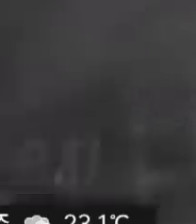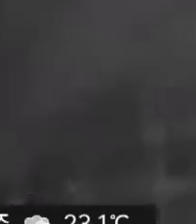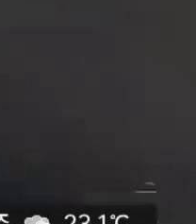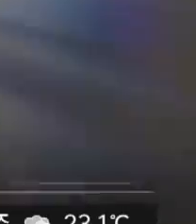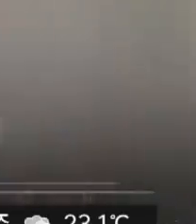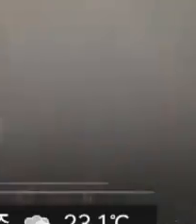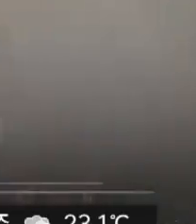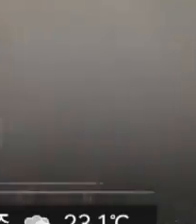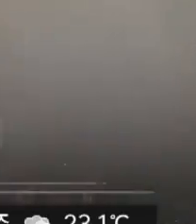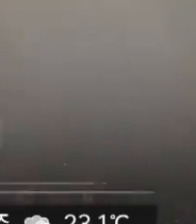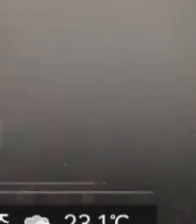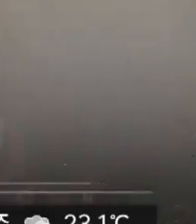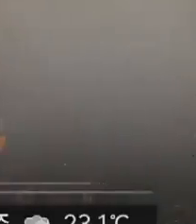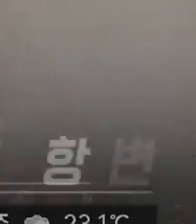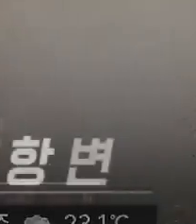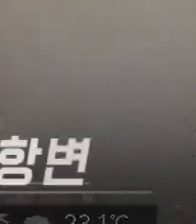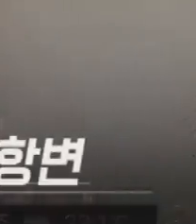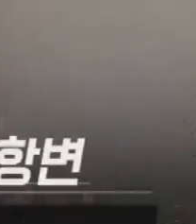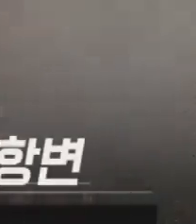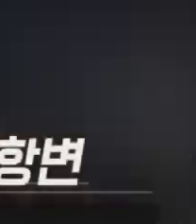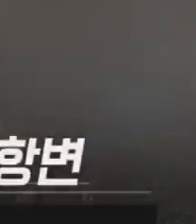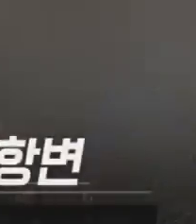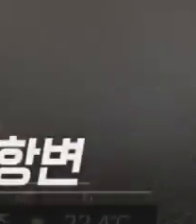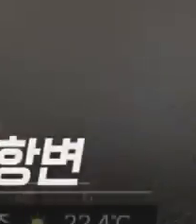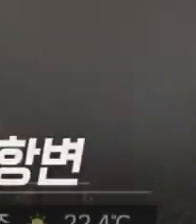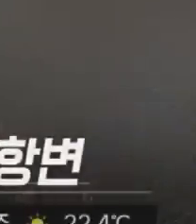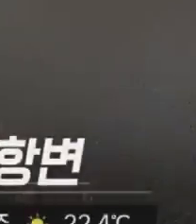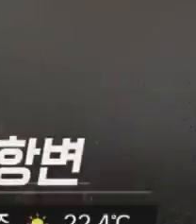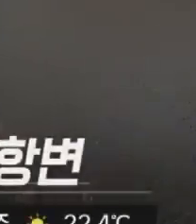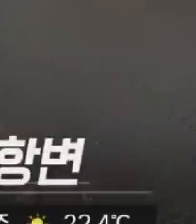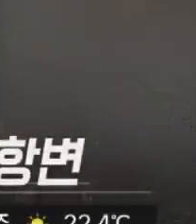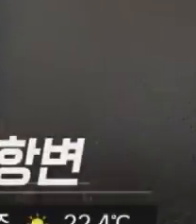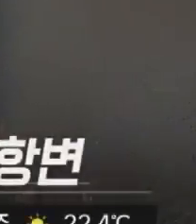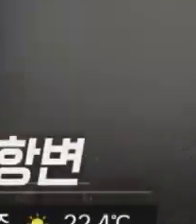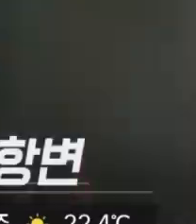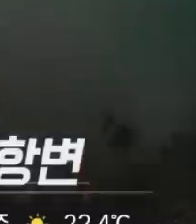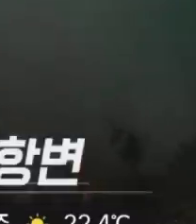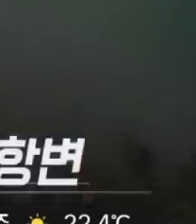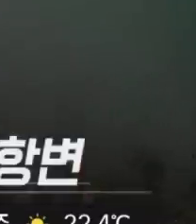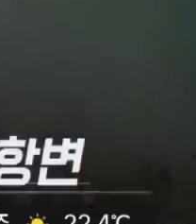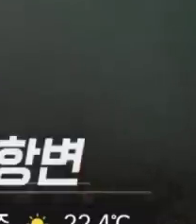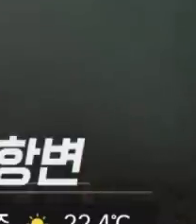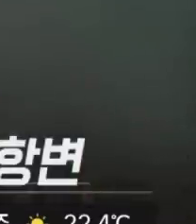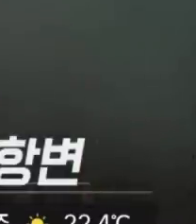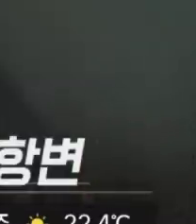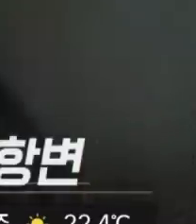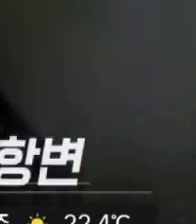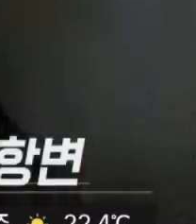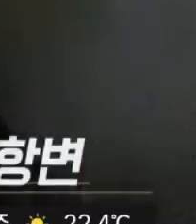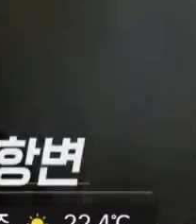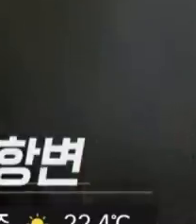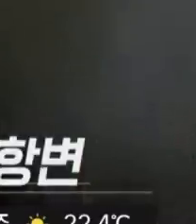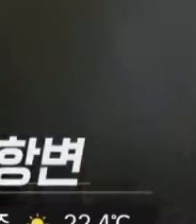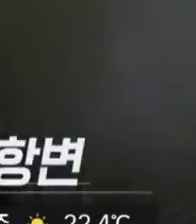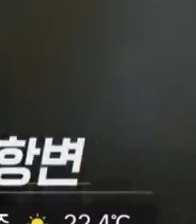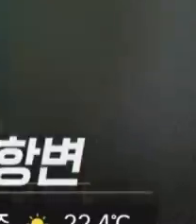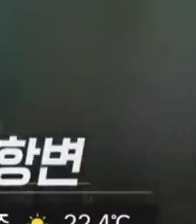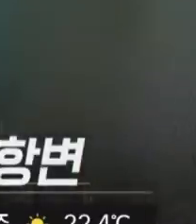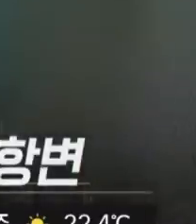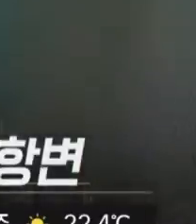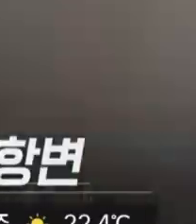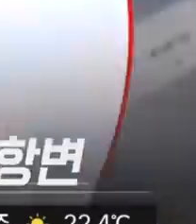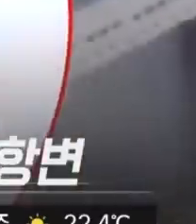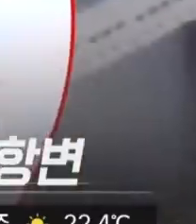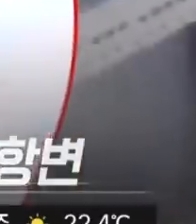체포됐습니다. 해당 유튜버는 폭행 논란을 인정하면서도 사실과 다르다고 해명했습니다. 어떻게